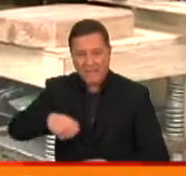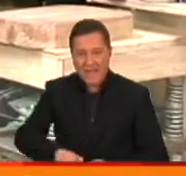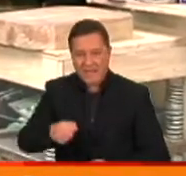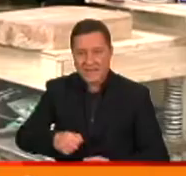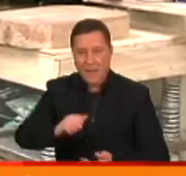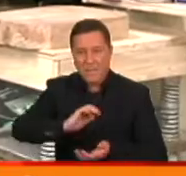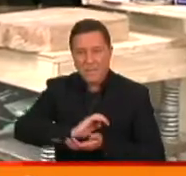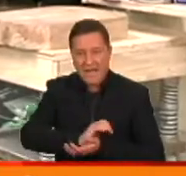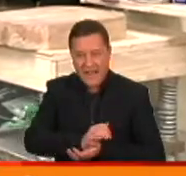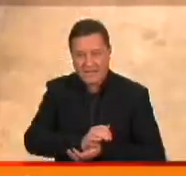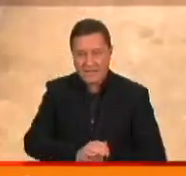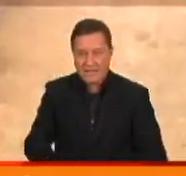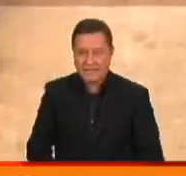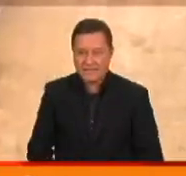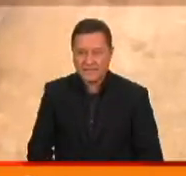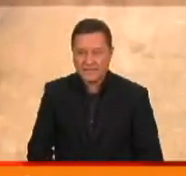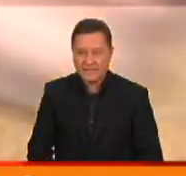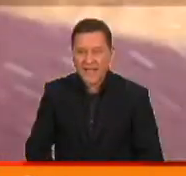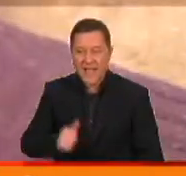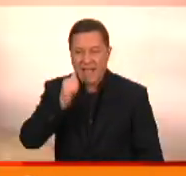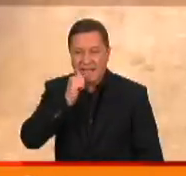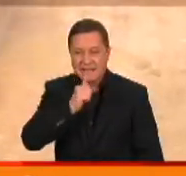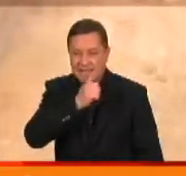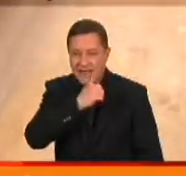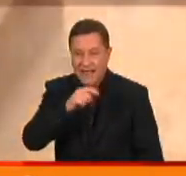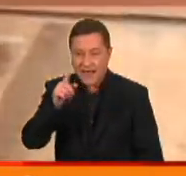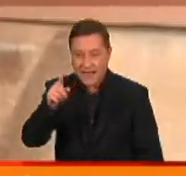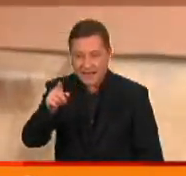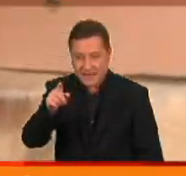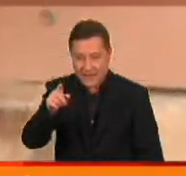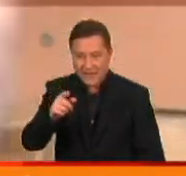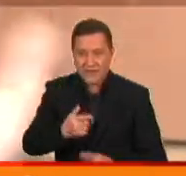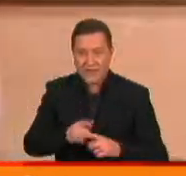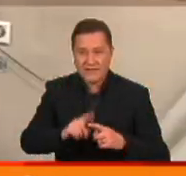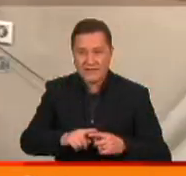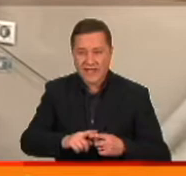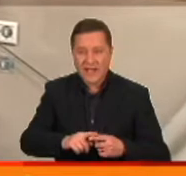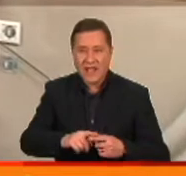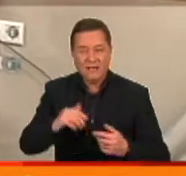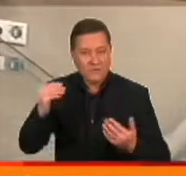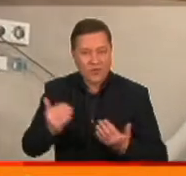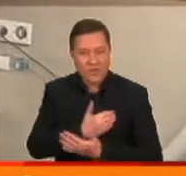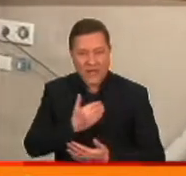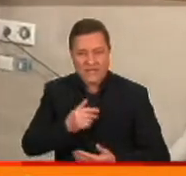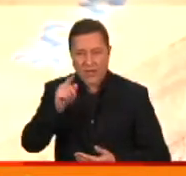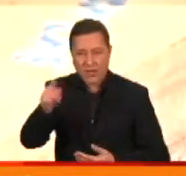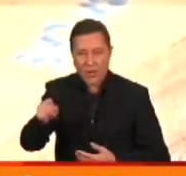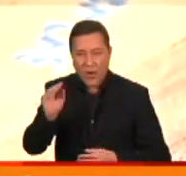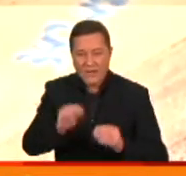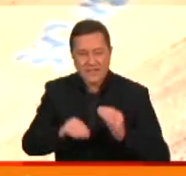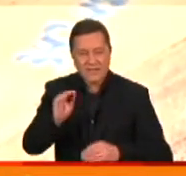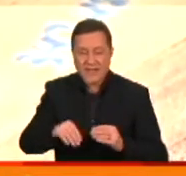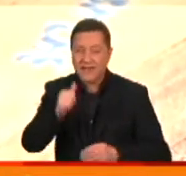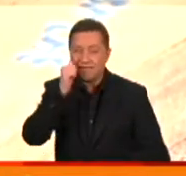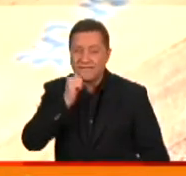Звісно. Але цей процес я не показував. Секретний біополімер і є найбільшою інновацією Максима, тому його склад –